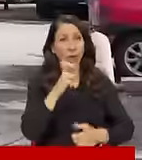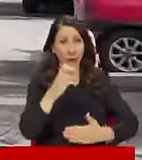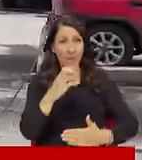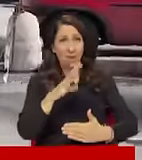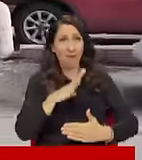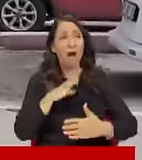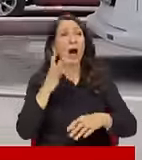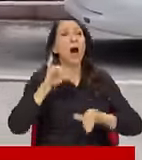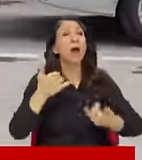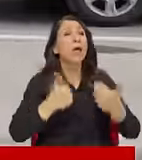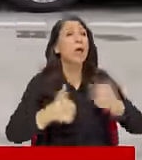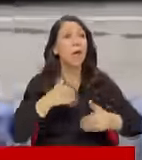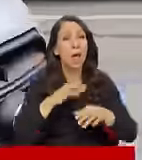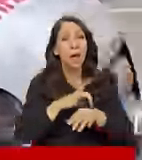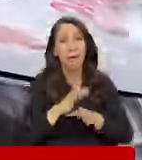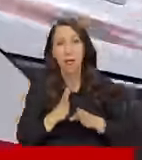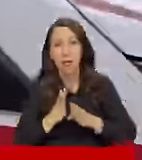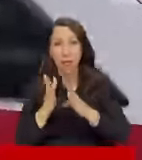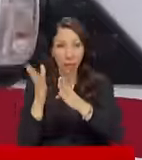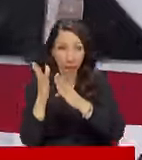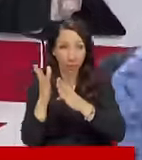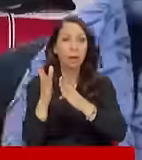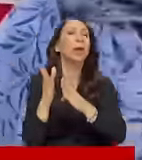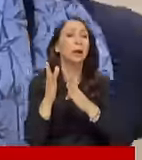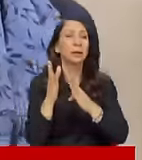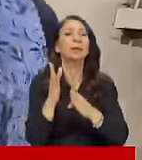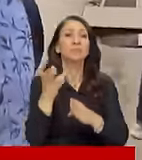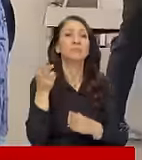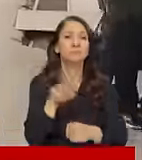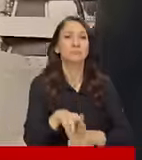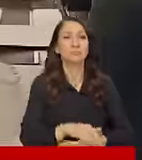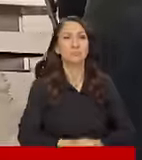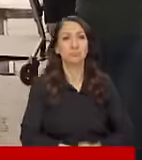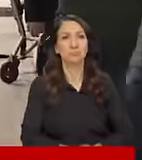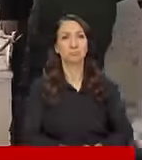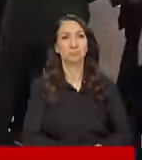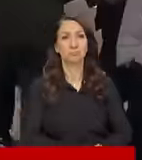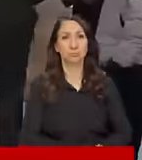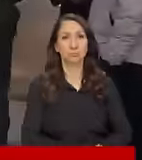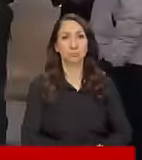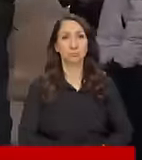kadın ağır yaralandı. Kaldırıldığı Evliya Çelebi Eğitim ve Araştırma Hastanesi'nde yaşamını yitirdi.